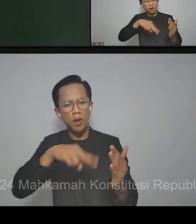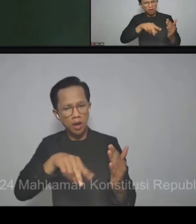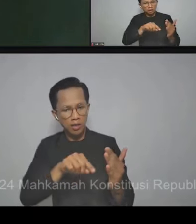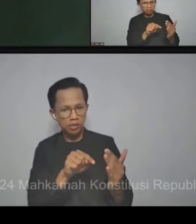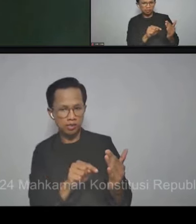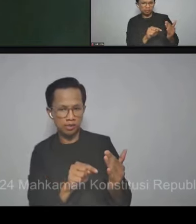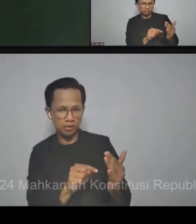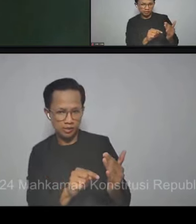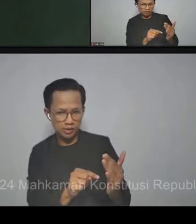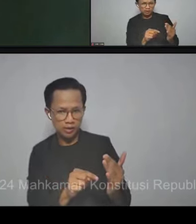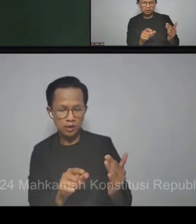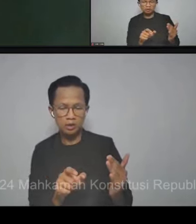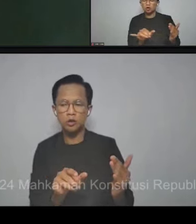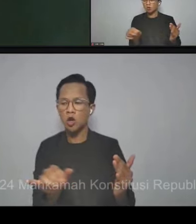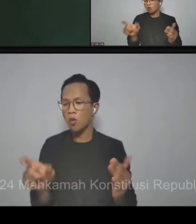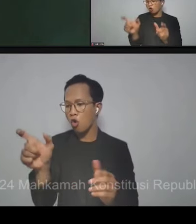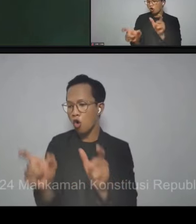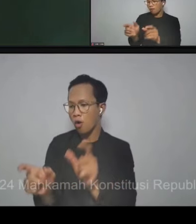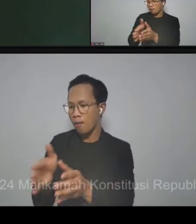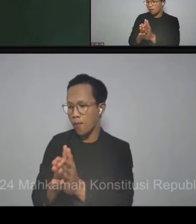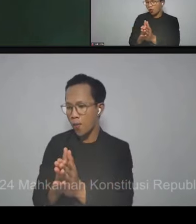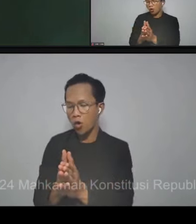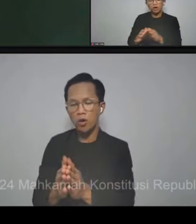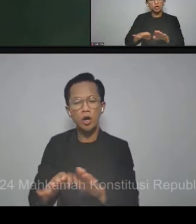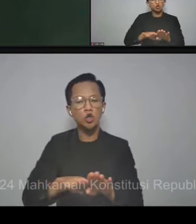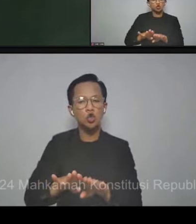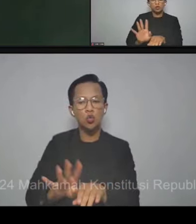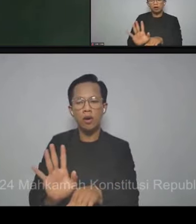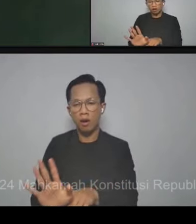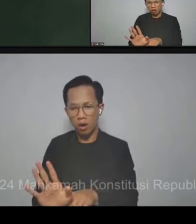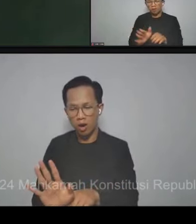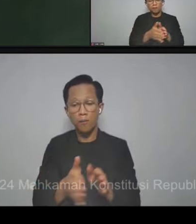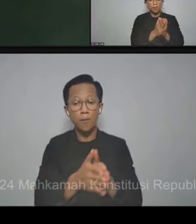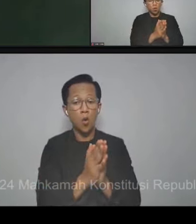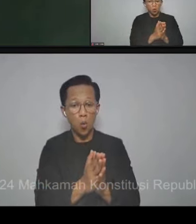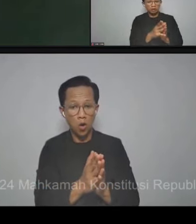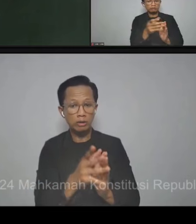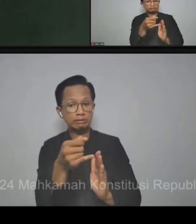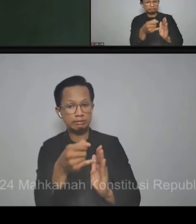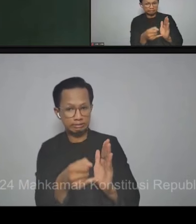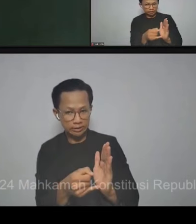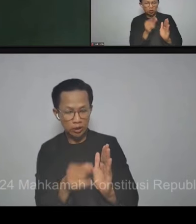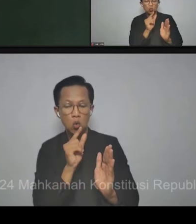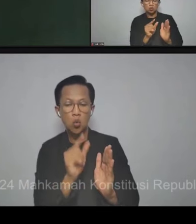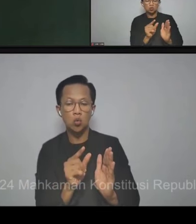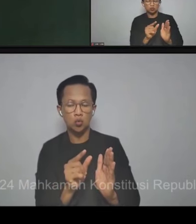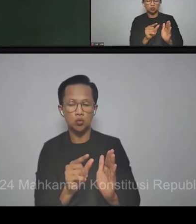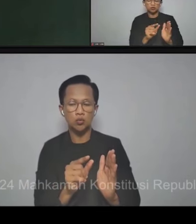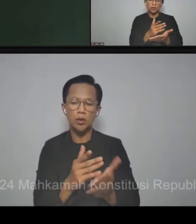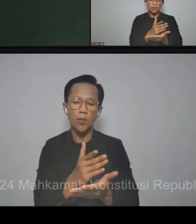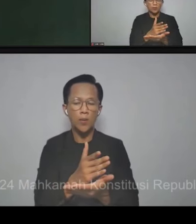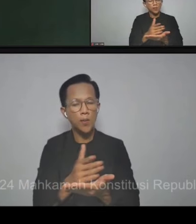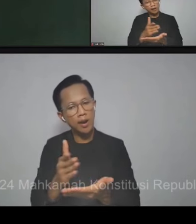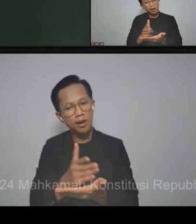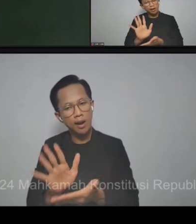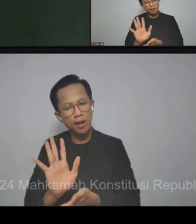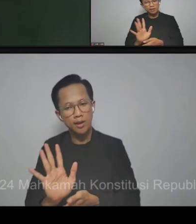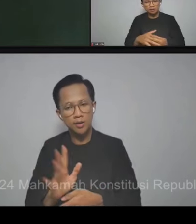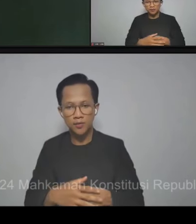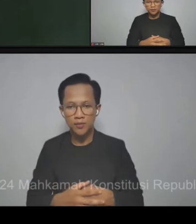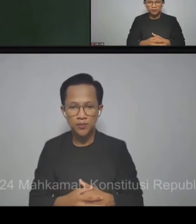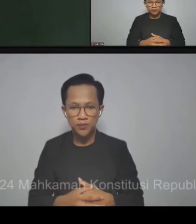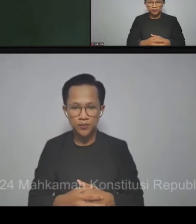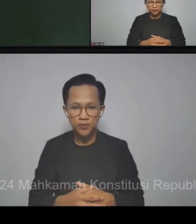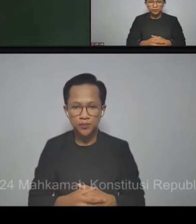yang diinginkan oleh para pemohon maka dalil permohonan para pemohon Aku adalah beralasan men hukum untuk sebagian Bapak berkenaan dengan